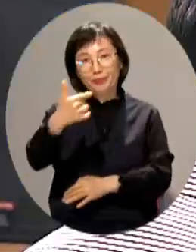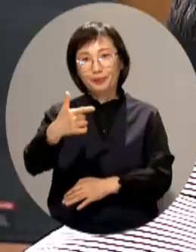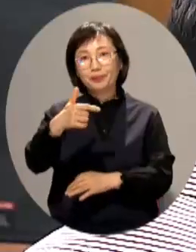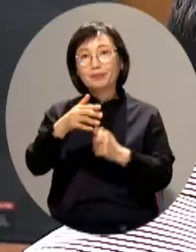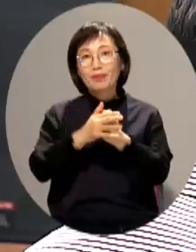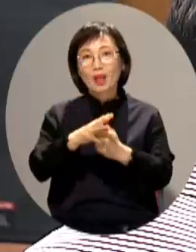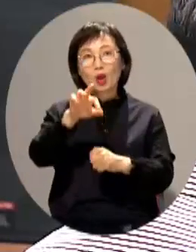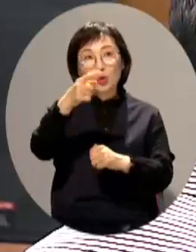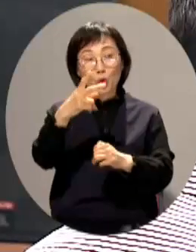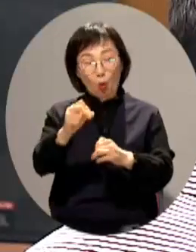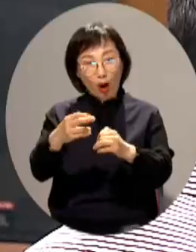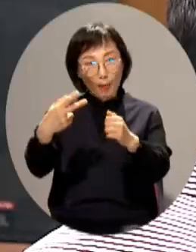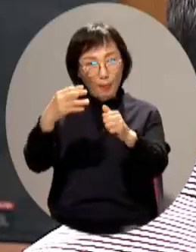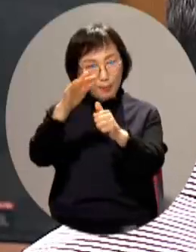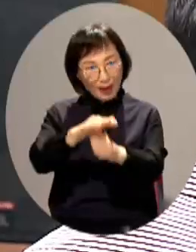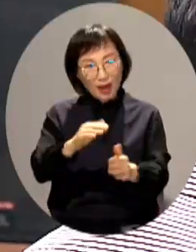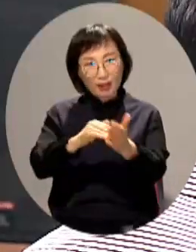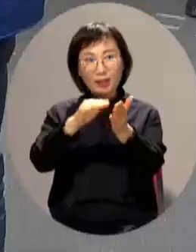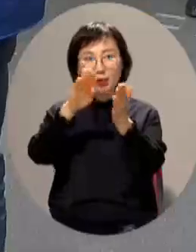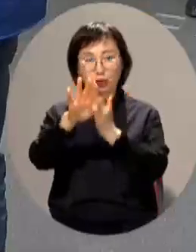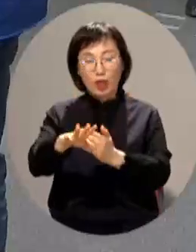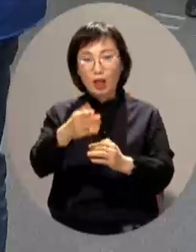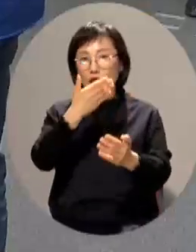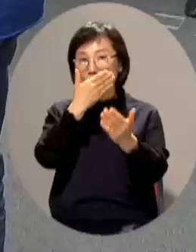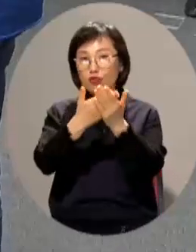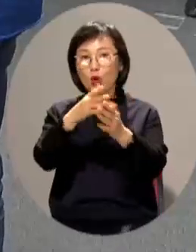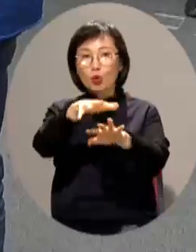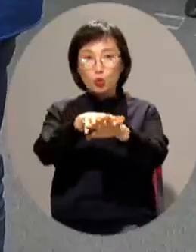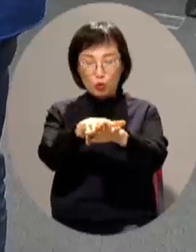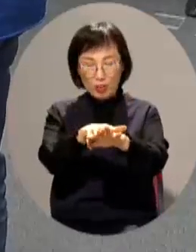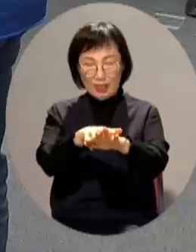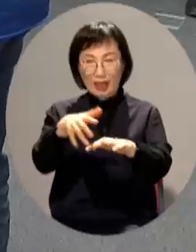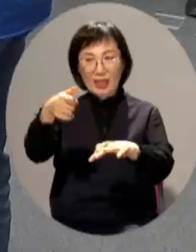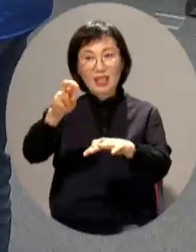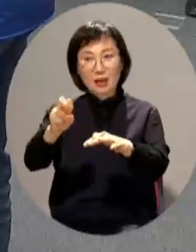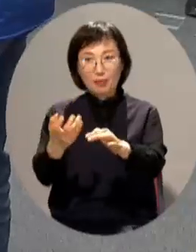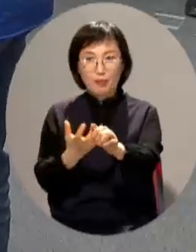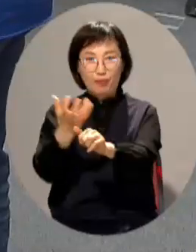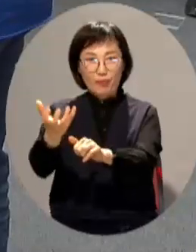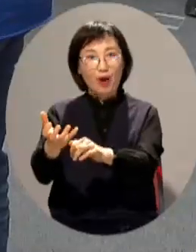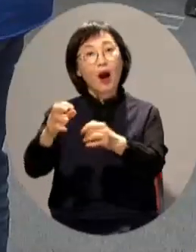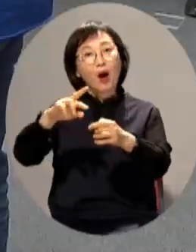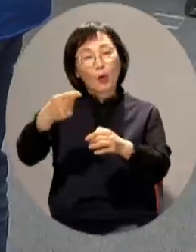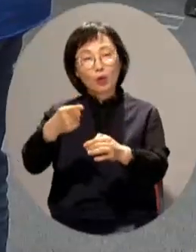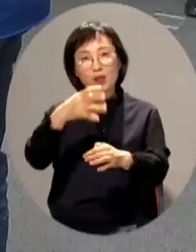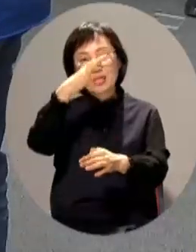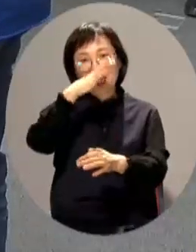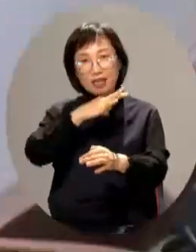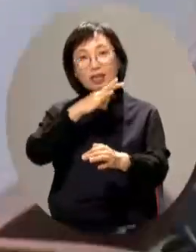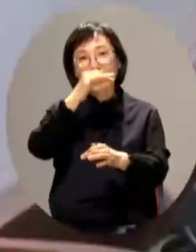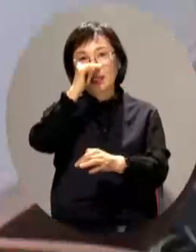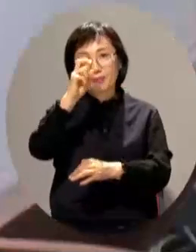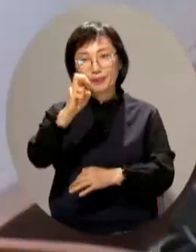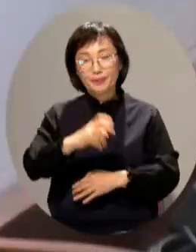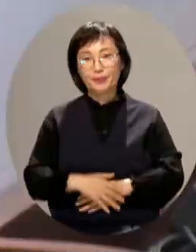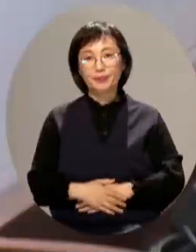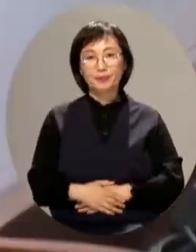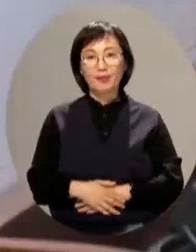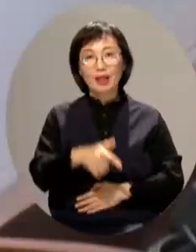송하진 지사 컷오프 이후 핵심 조직이 김 후보 로 이동한 것도 승리에 한 요인으로 꼽힙니다